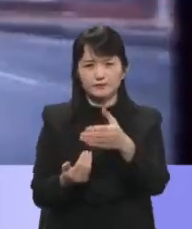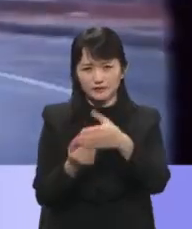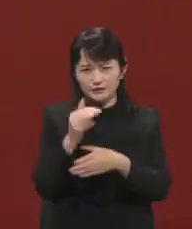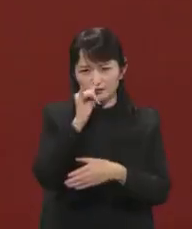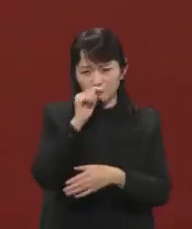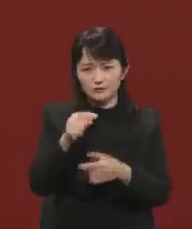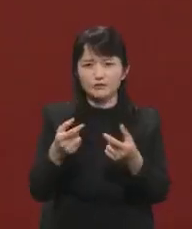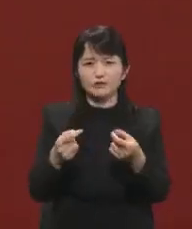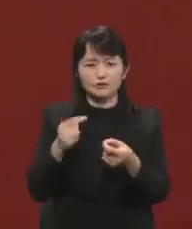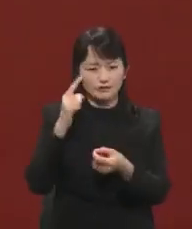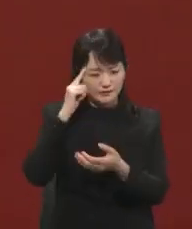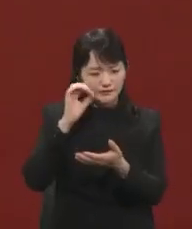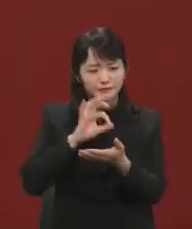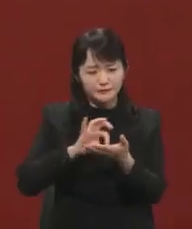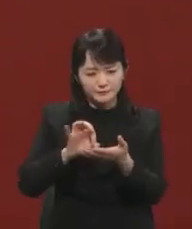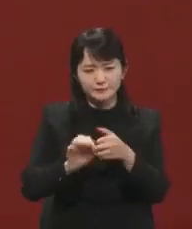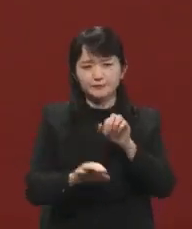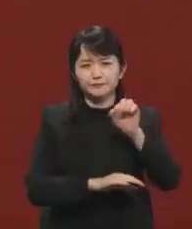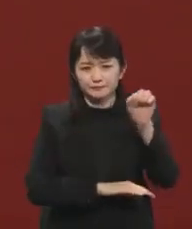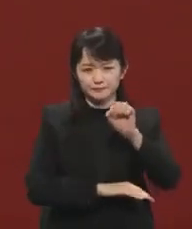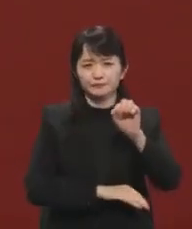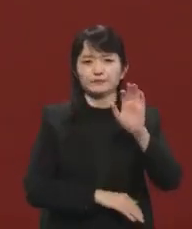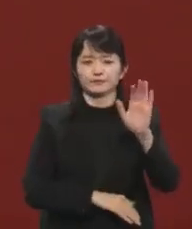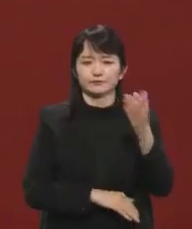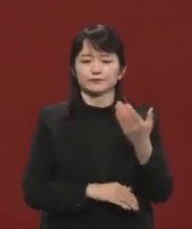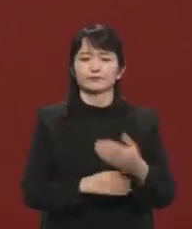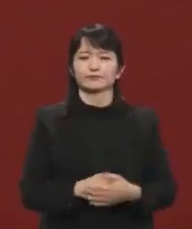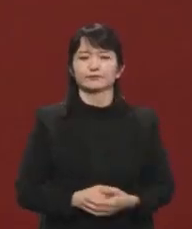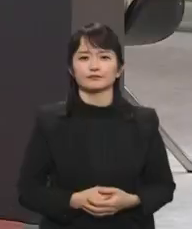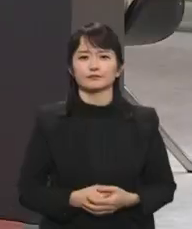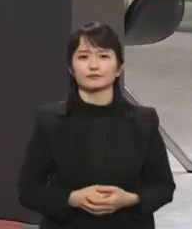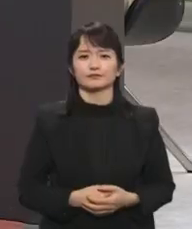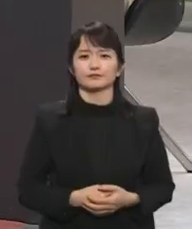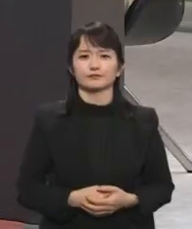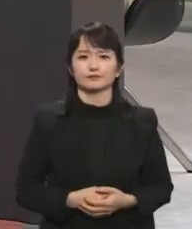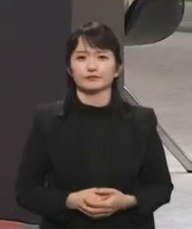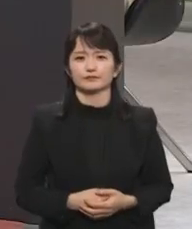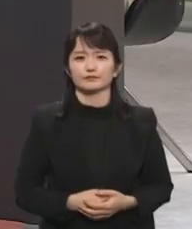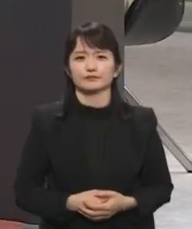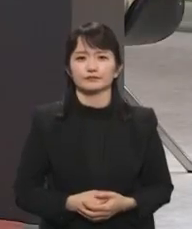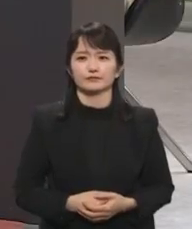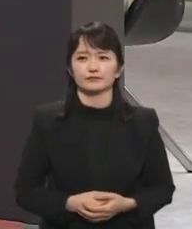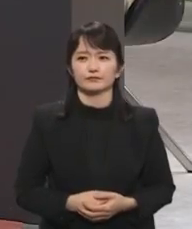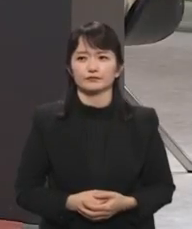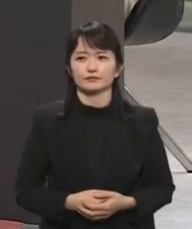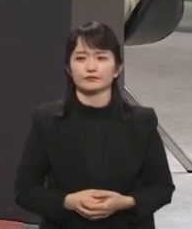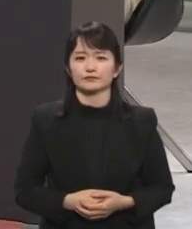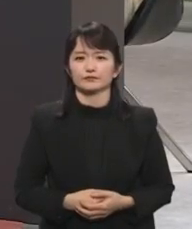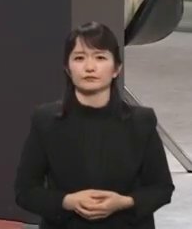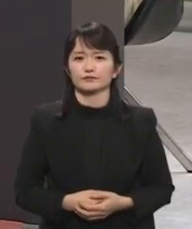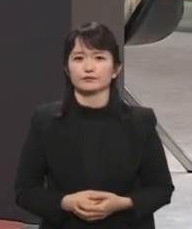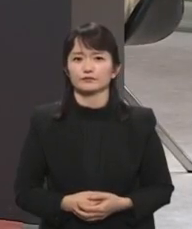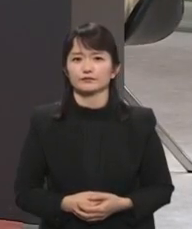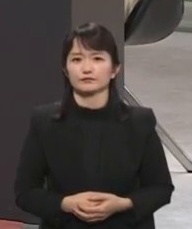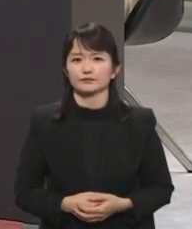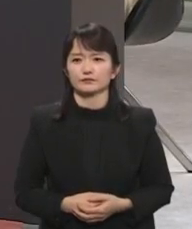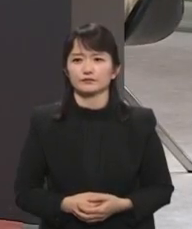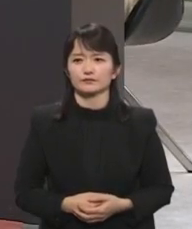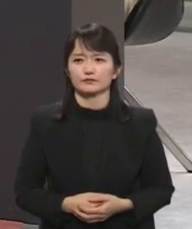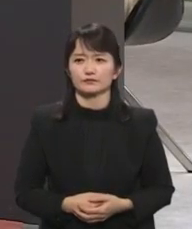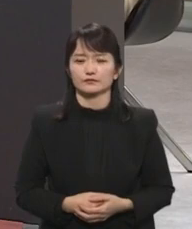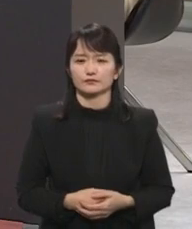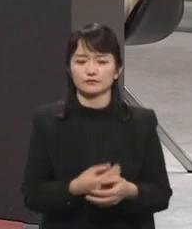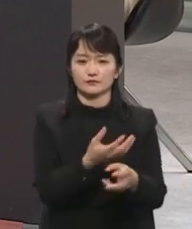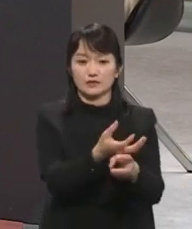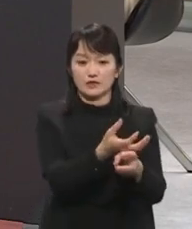신경 써서 운전을 해주셔야 될 텐데 어 아까 그런 말씀하셨잖아요 그가 차량을 특정하기 어 발 미리 떨어져